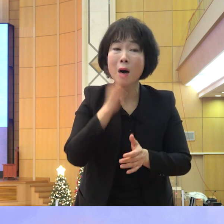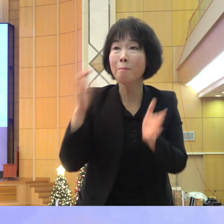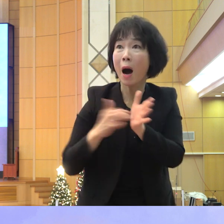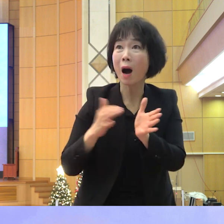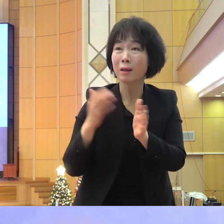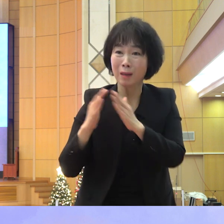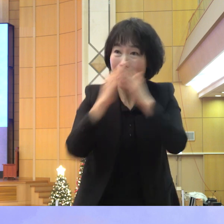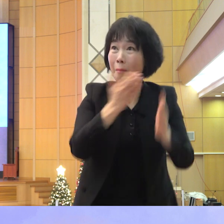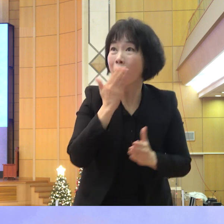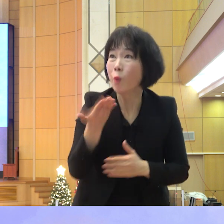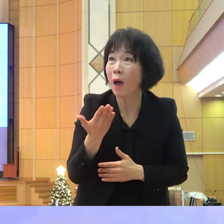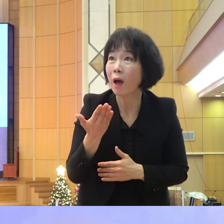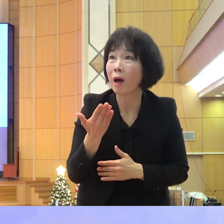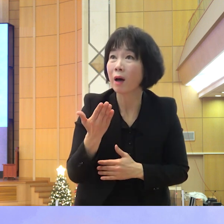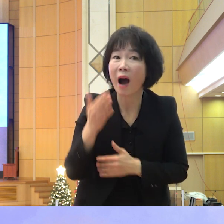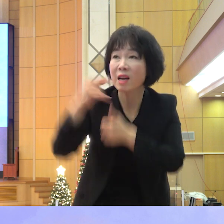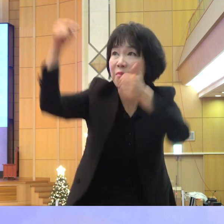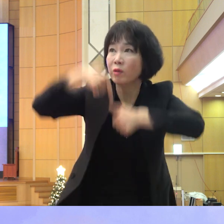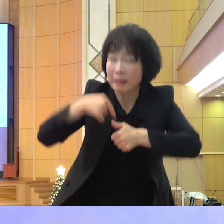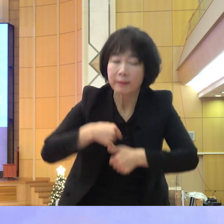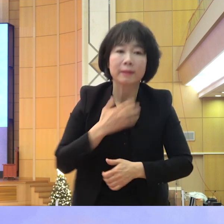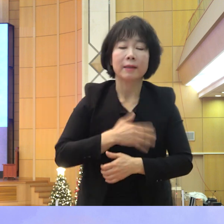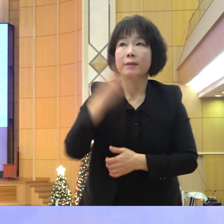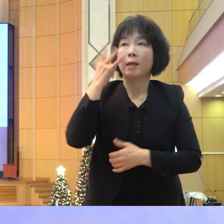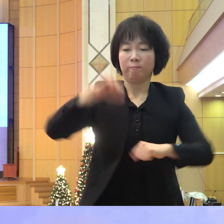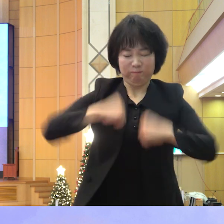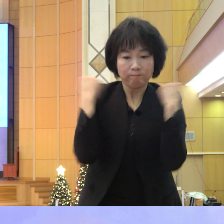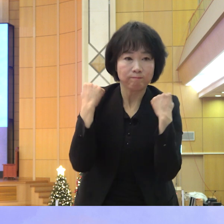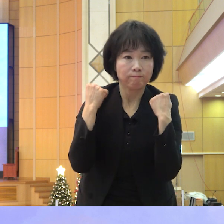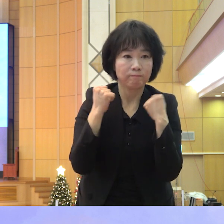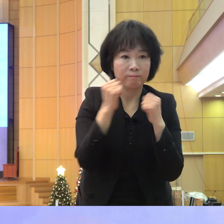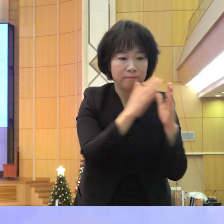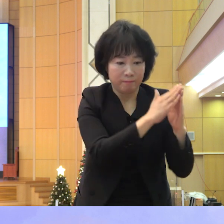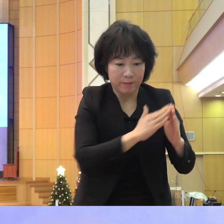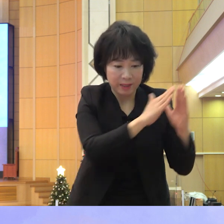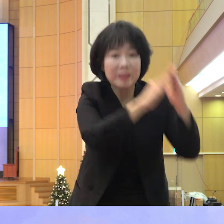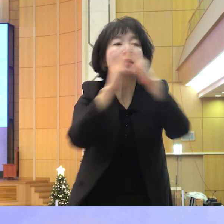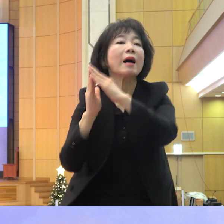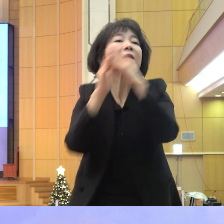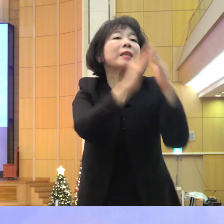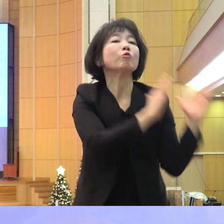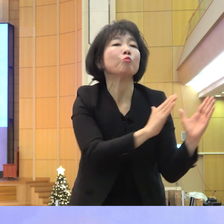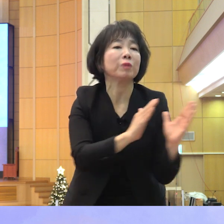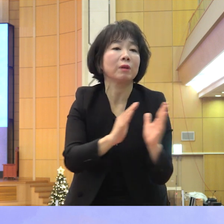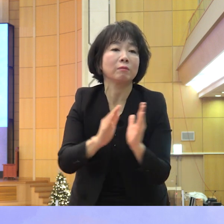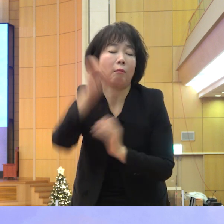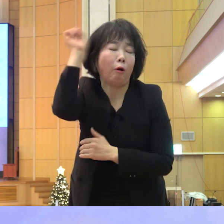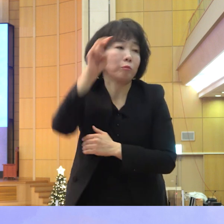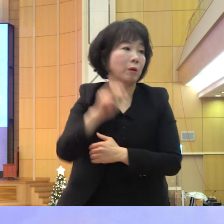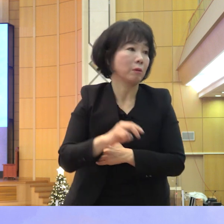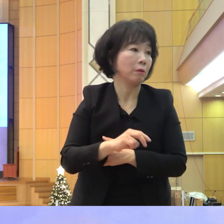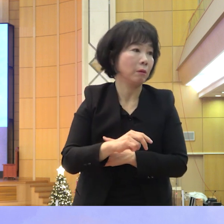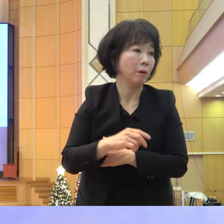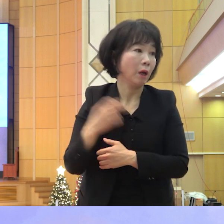참 대단한 사람이라는 거예요. 그 보따리 싸가지고 막 이사심을 막 싸고 있는데 조카